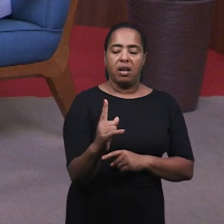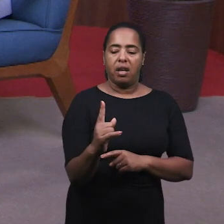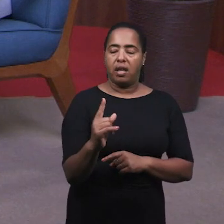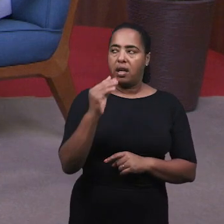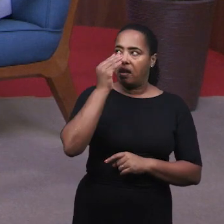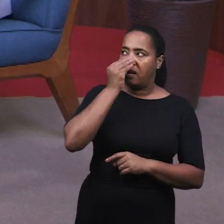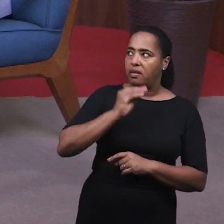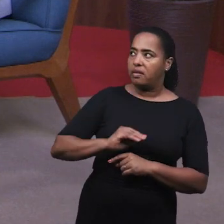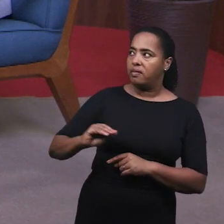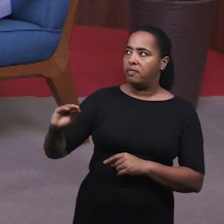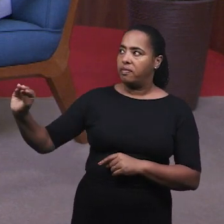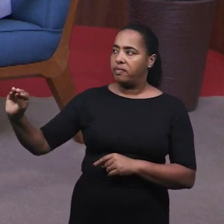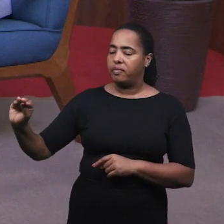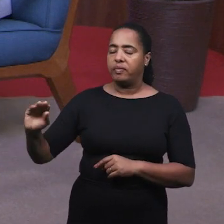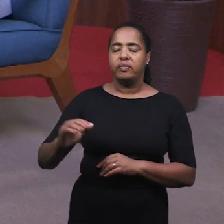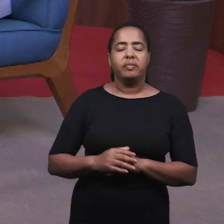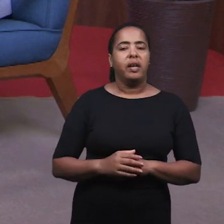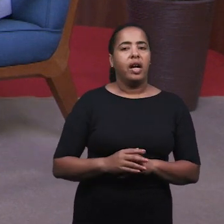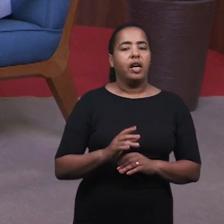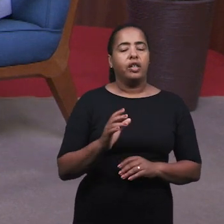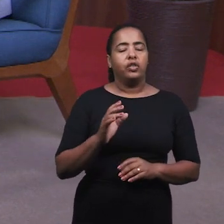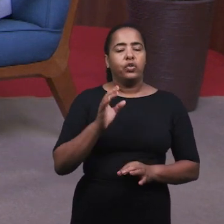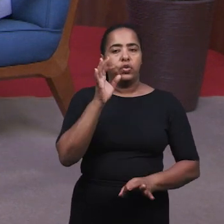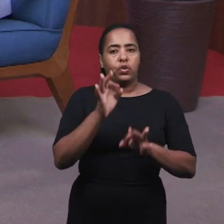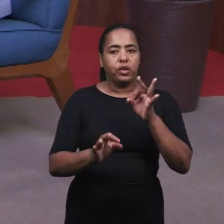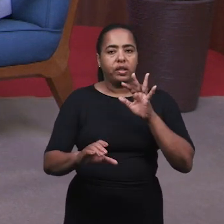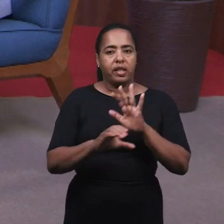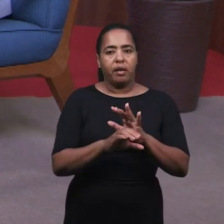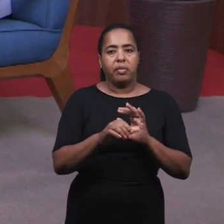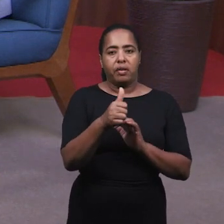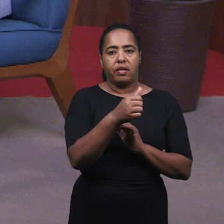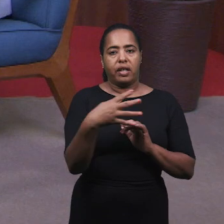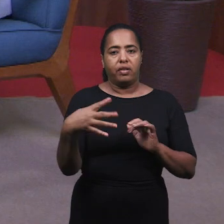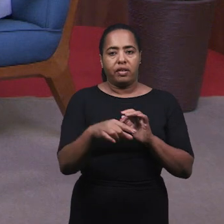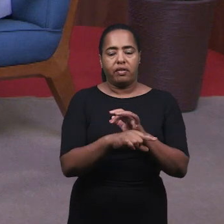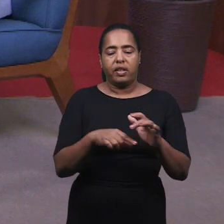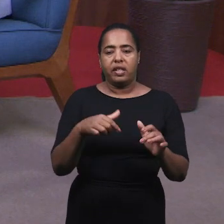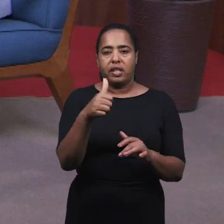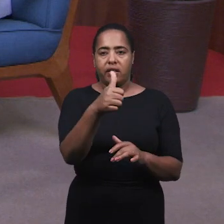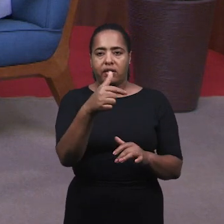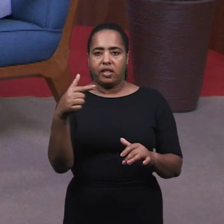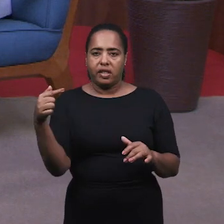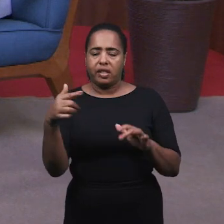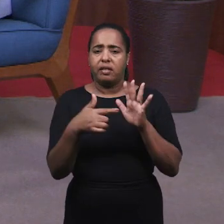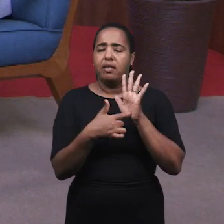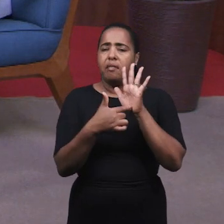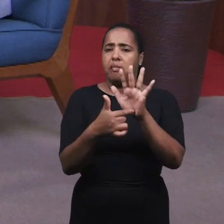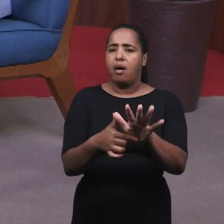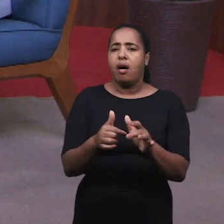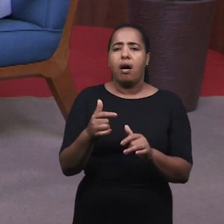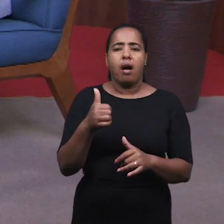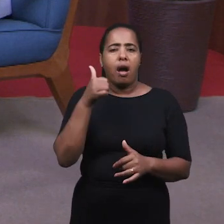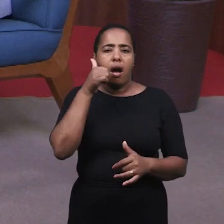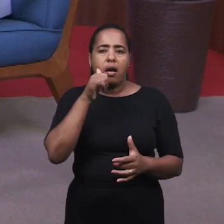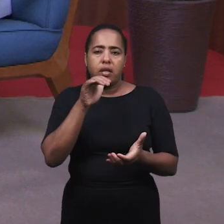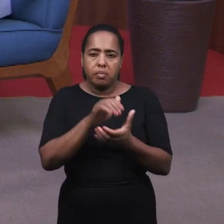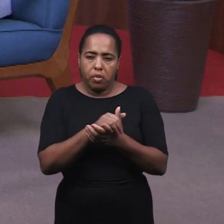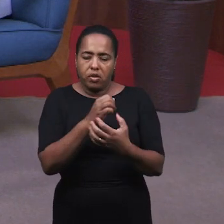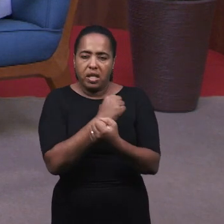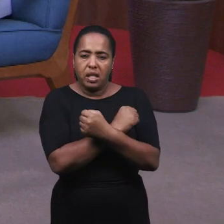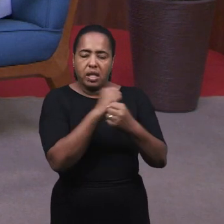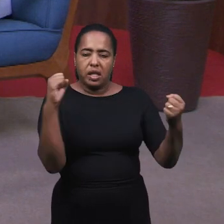maintenant, Juge 14, 17, parle que l'épouse a pleuré 7 jours, et